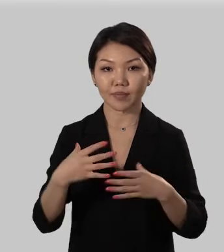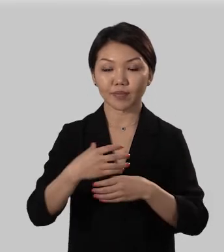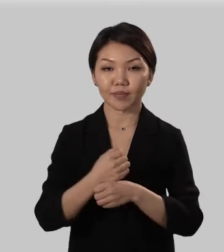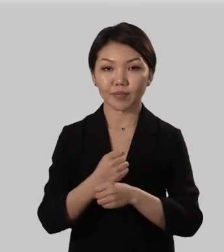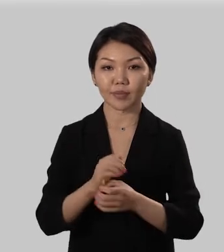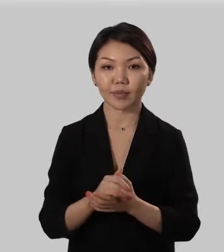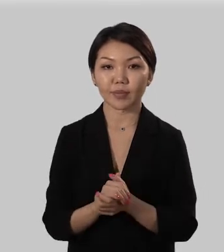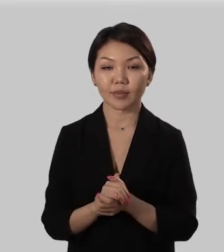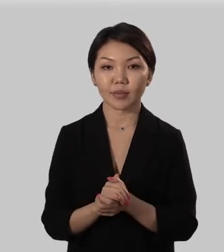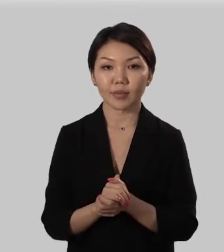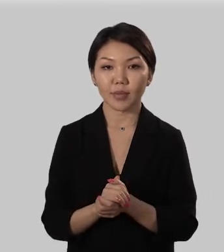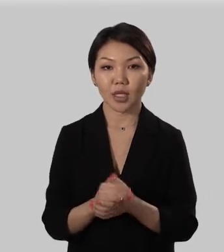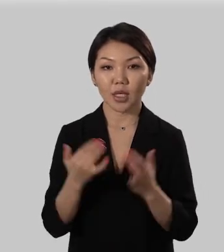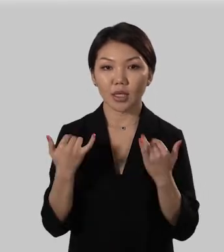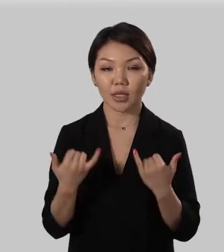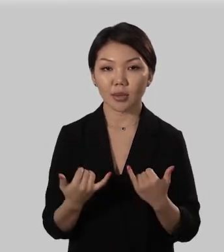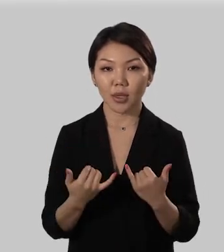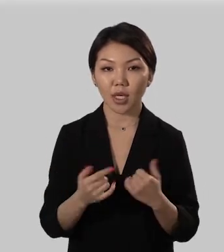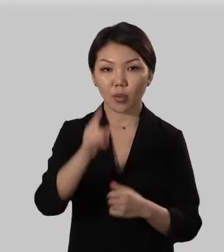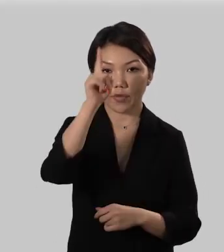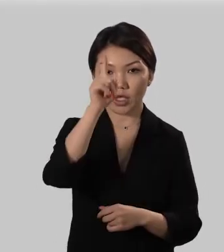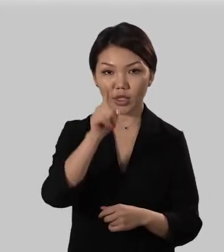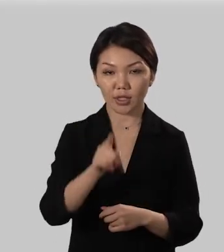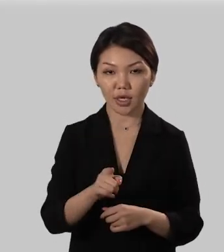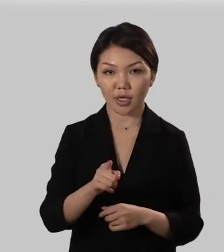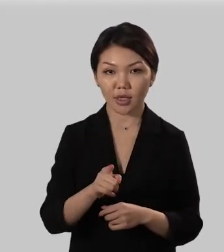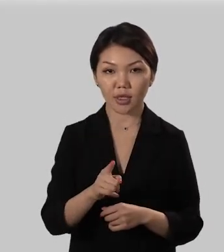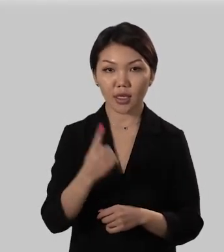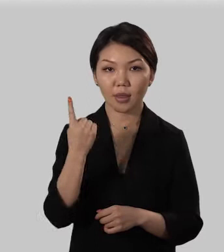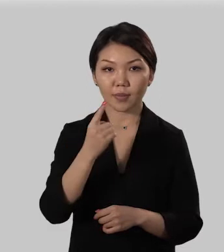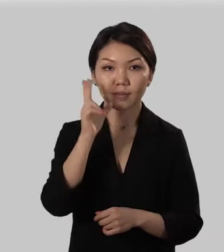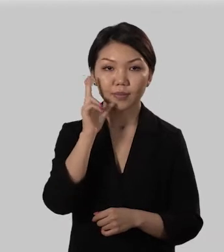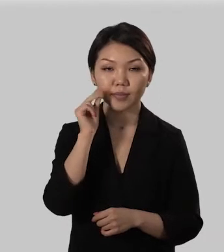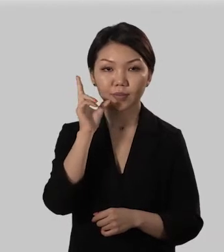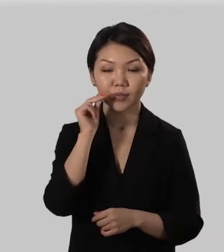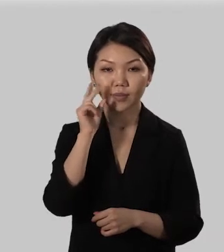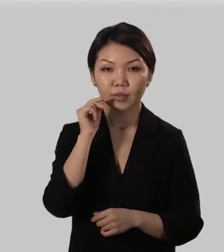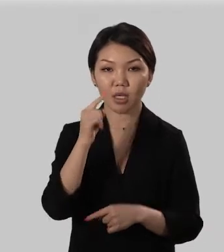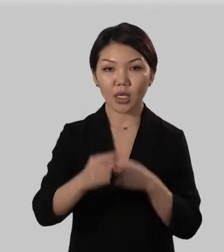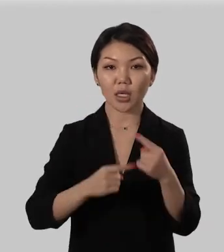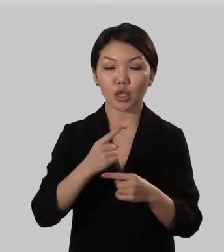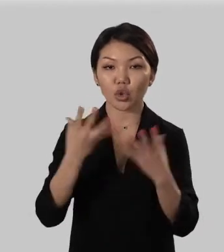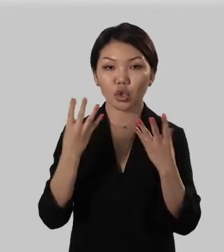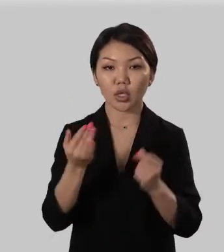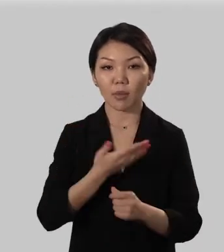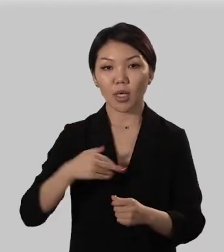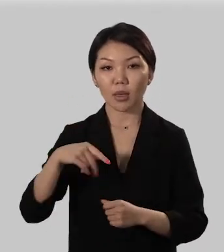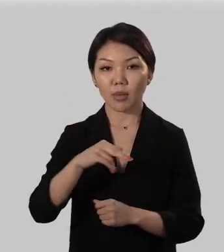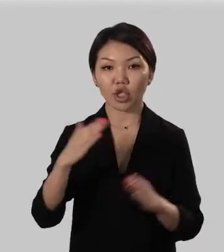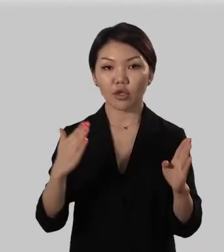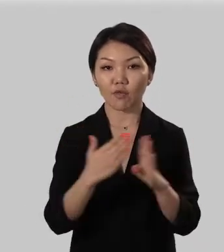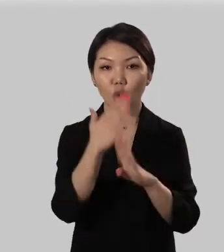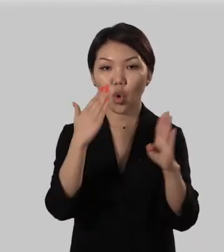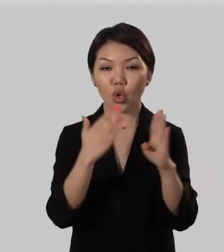разгадайте слова по вертикали слова под цифрой 1 на следующий день мы пошли в